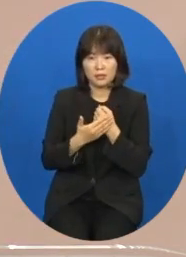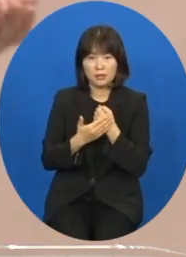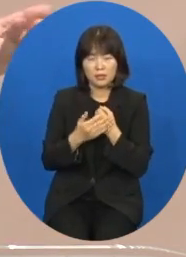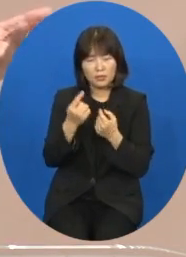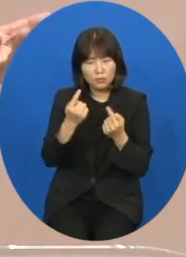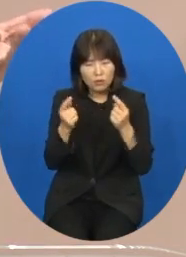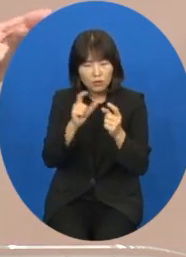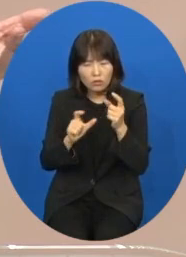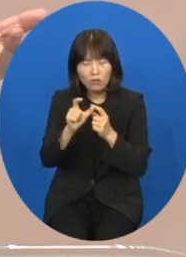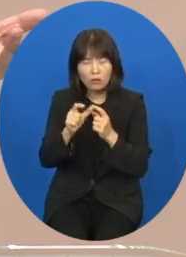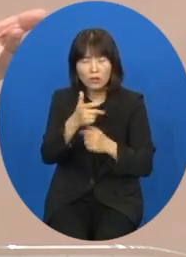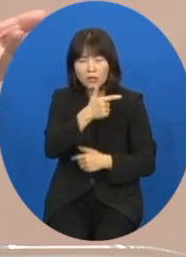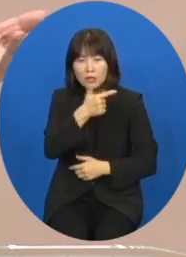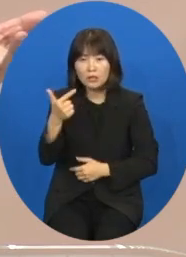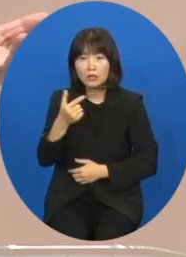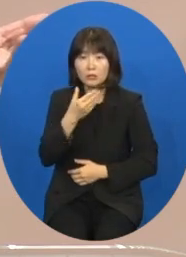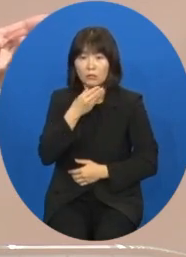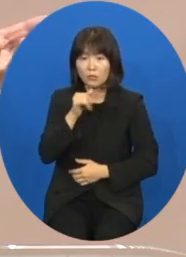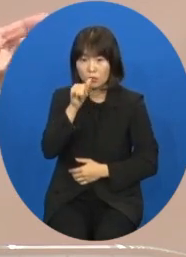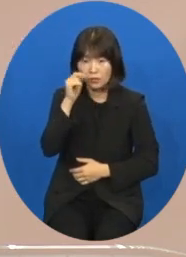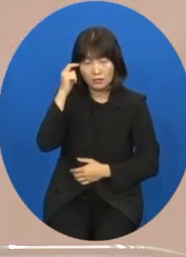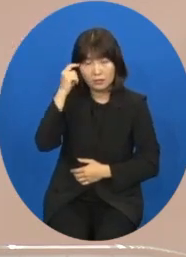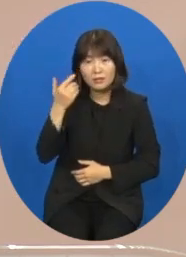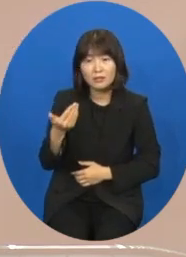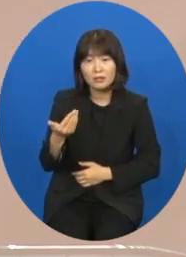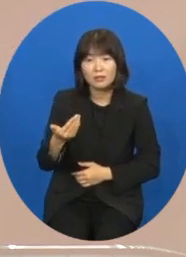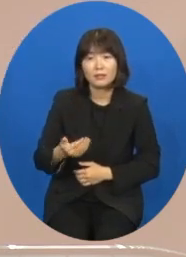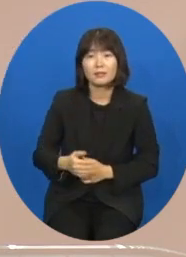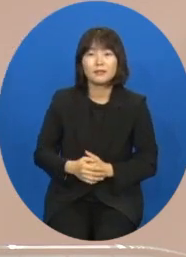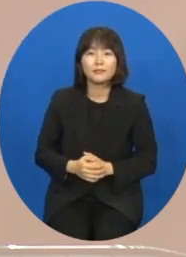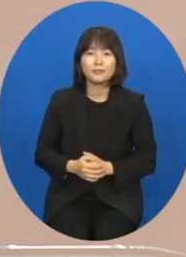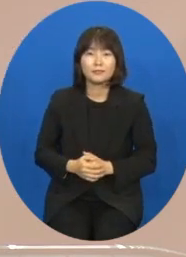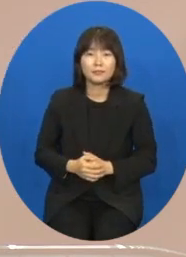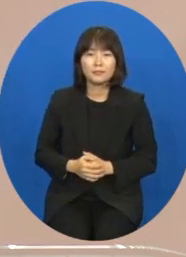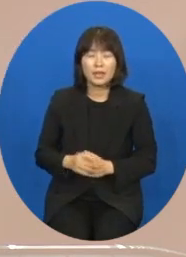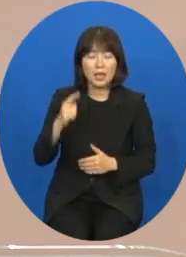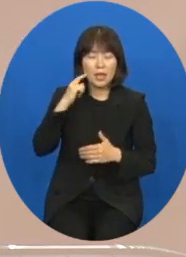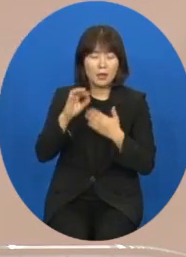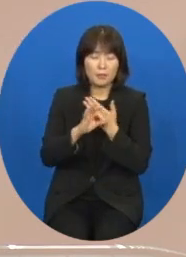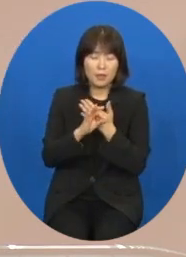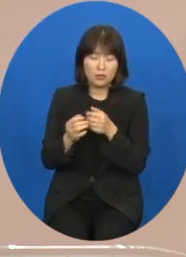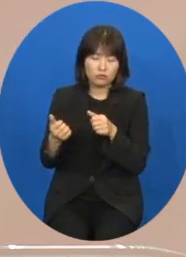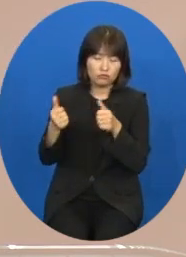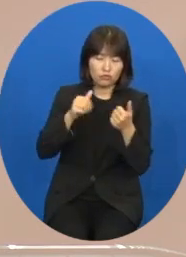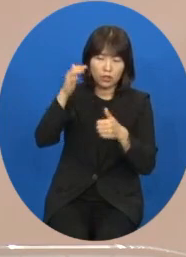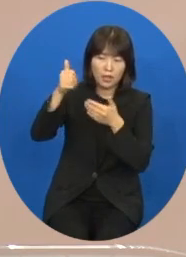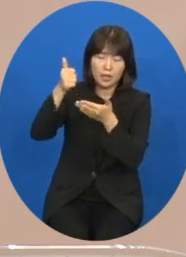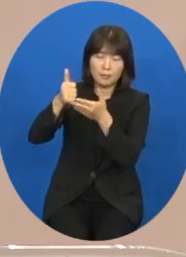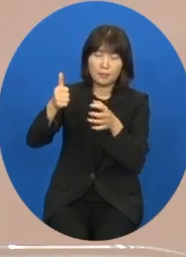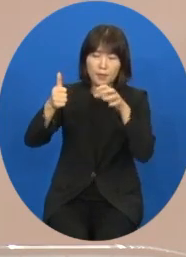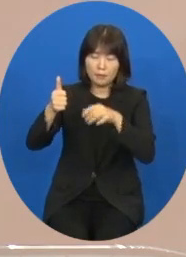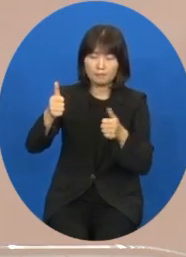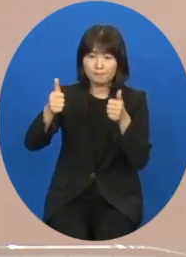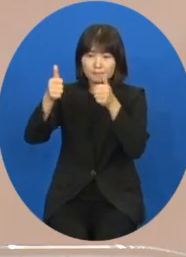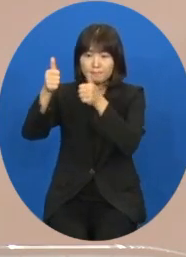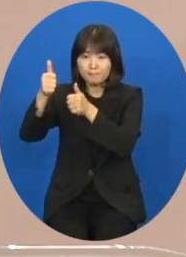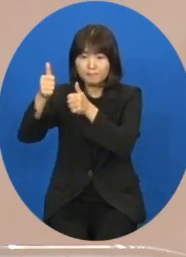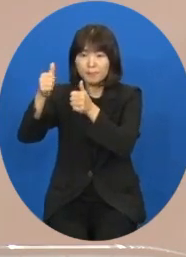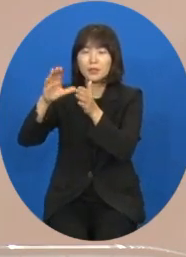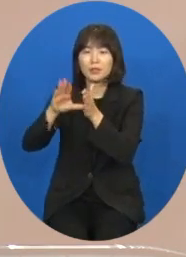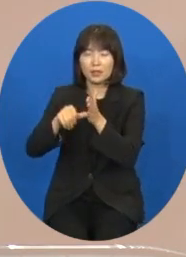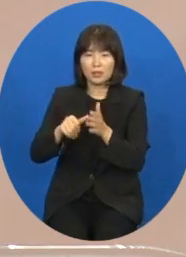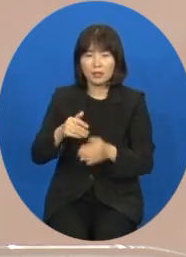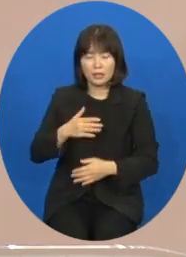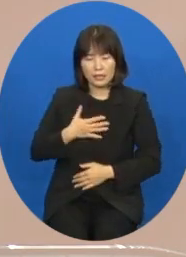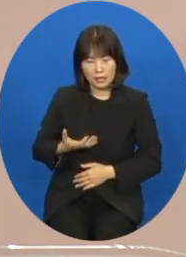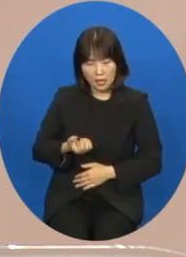이보다도 더 큰 복이 어디 있나요? 우리가 만약에 죽어서 하나님 앞에 갈 때 아마 내가 가지고 있는